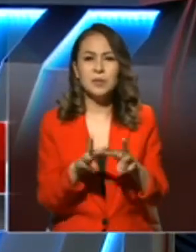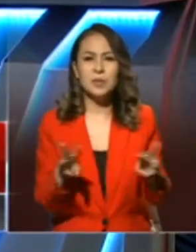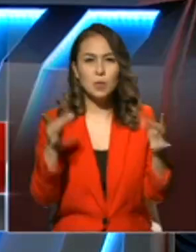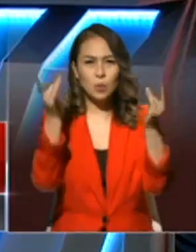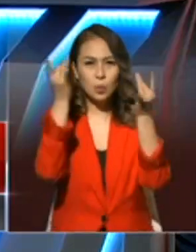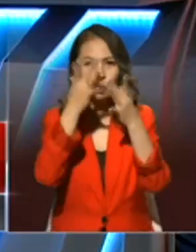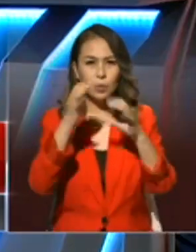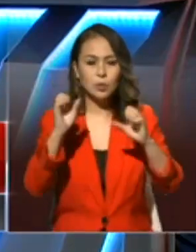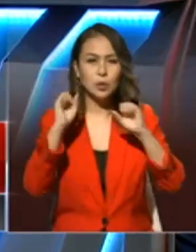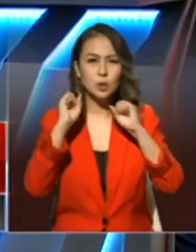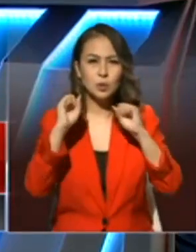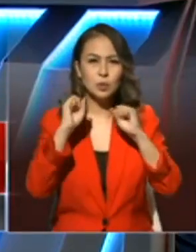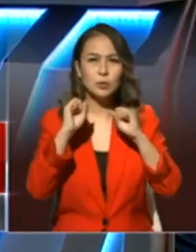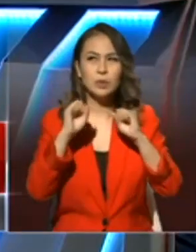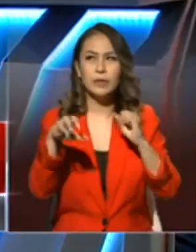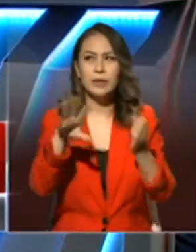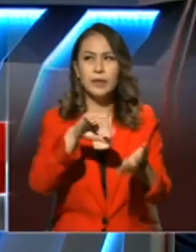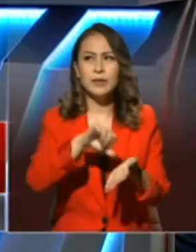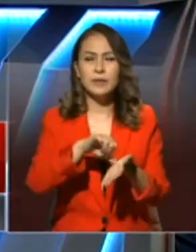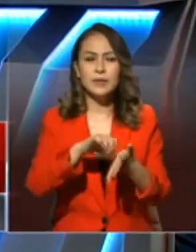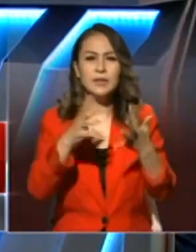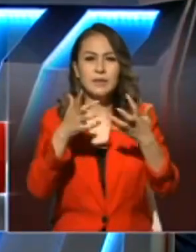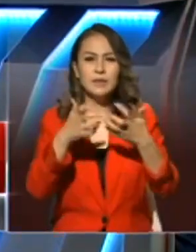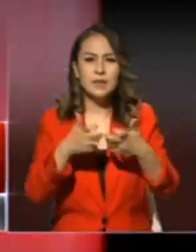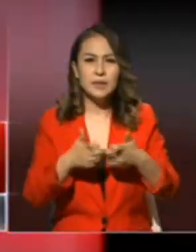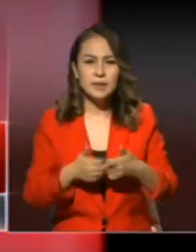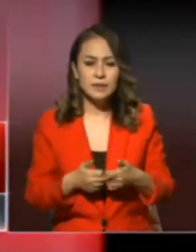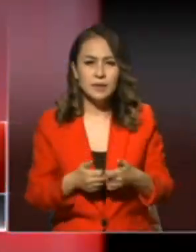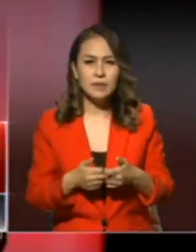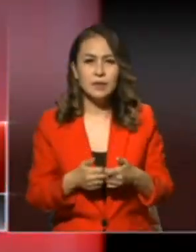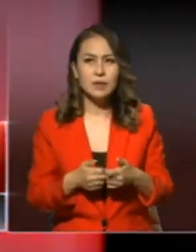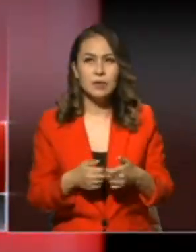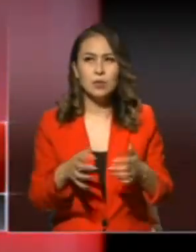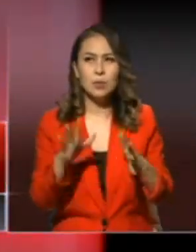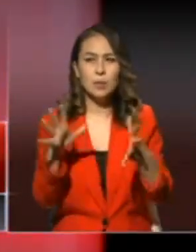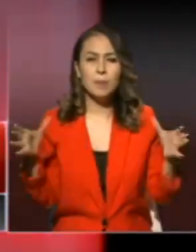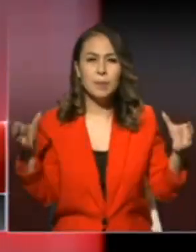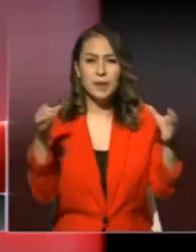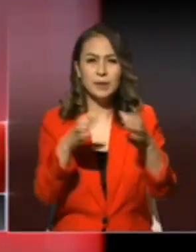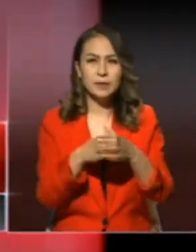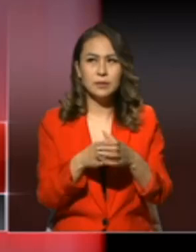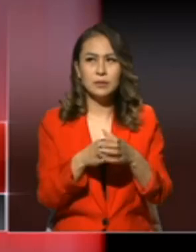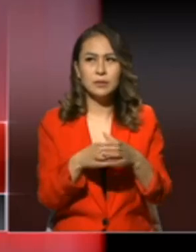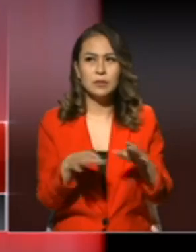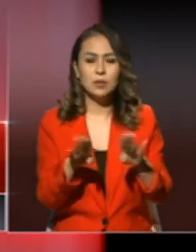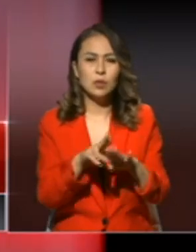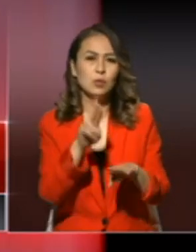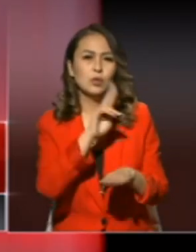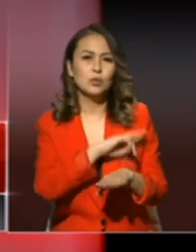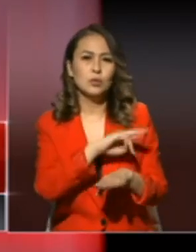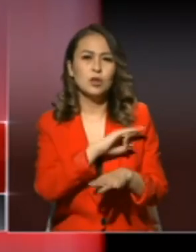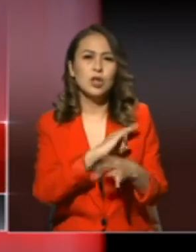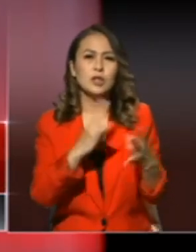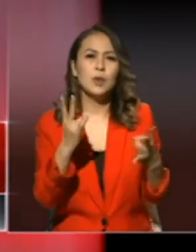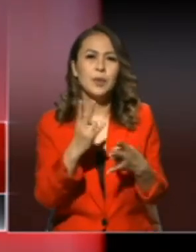спорта болу керек. Министерство цифровизация. Соның бәрін біріктіріп, сонда үлкен жұмыс жасау керек.